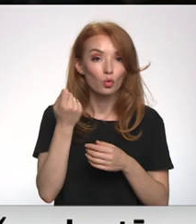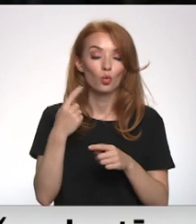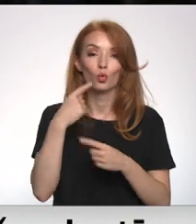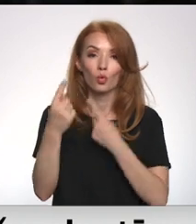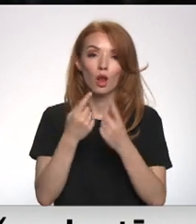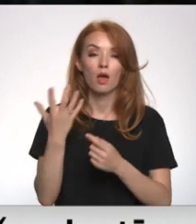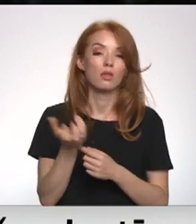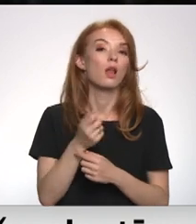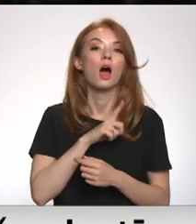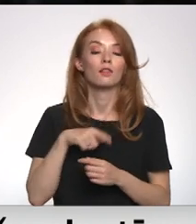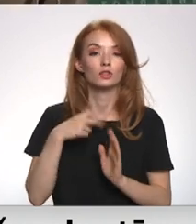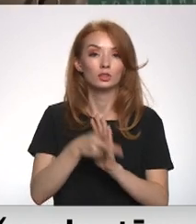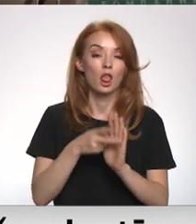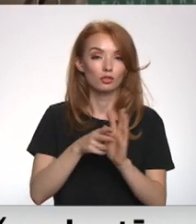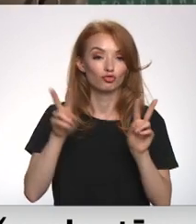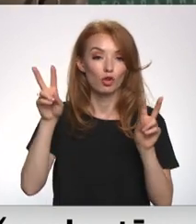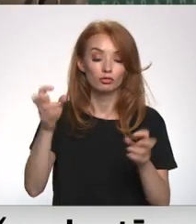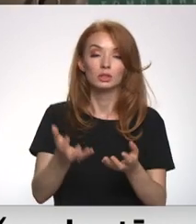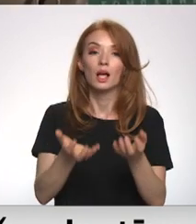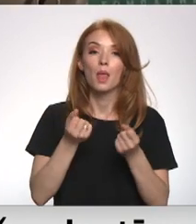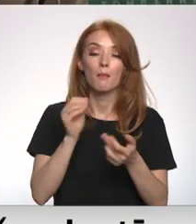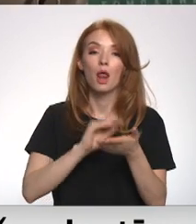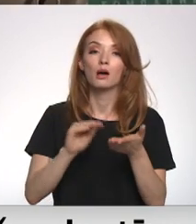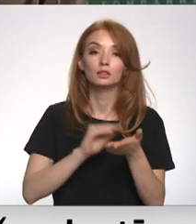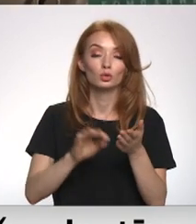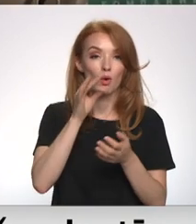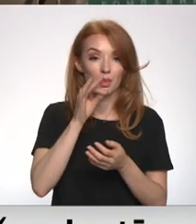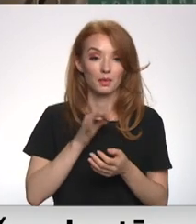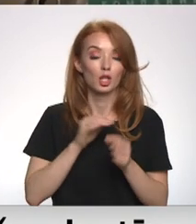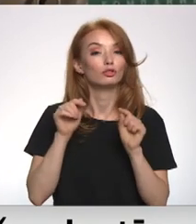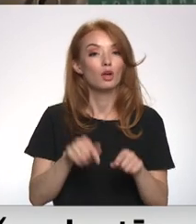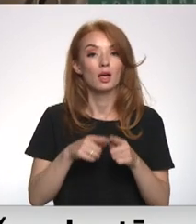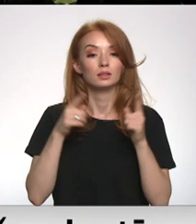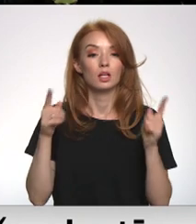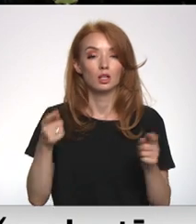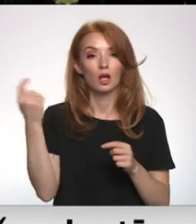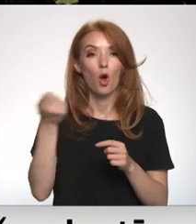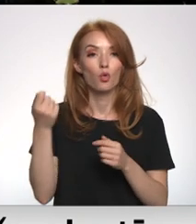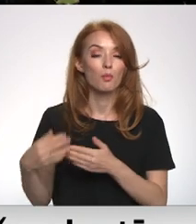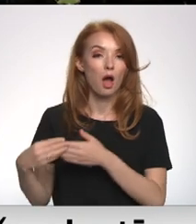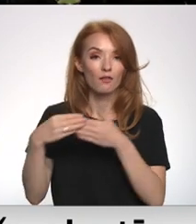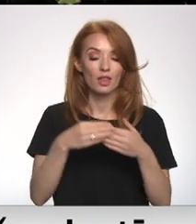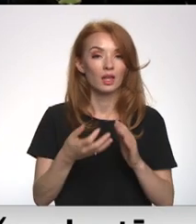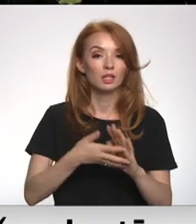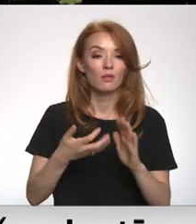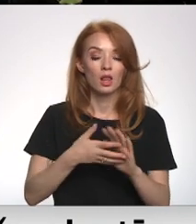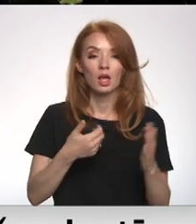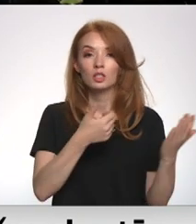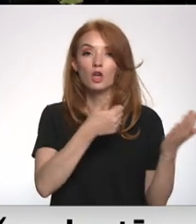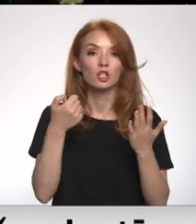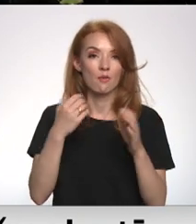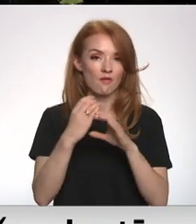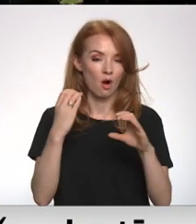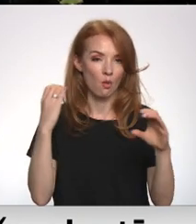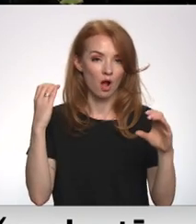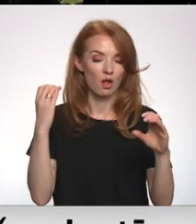akciju sabiedrību Latvijas dzelzceļš, saņēmām rakstisku atbildi, ka šajā sezonā graudu pārvadājumiem plānots izmantot 600